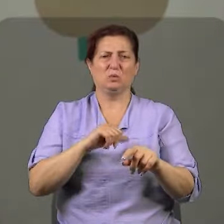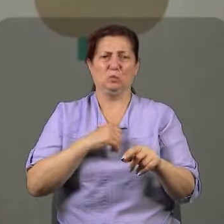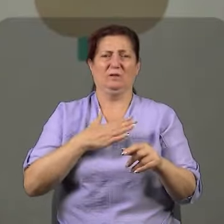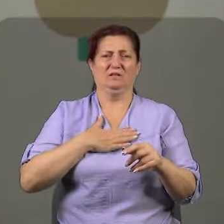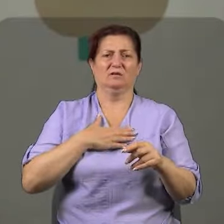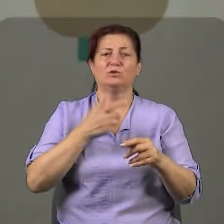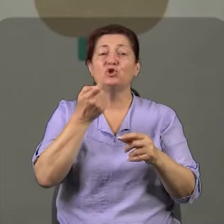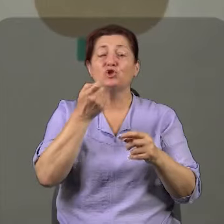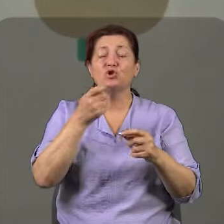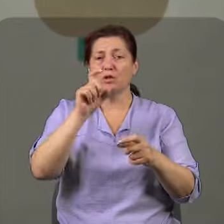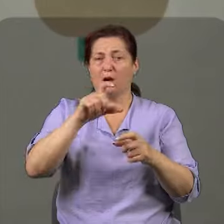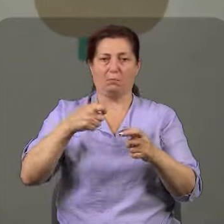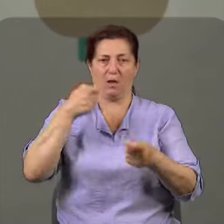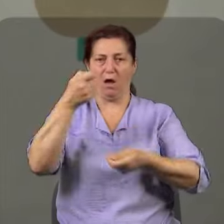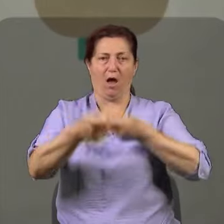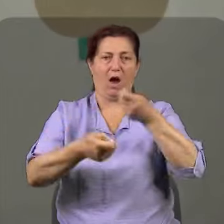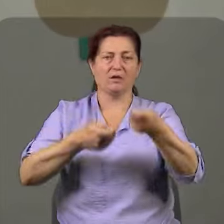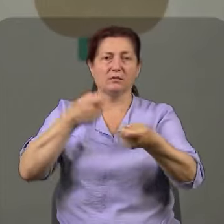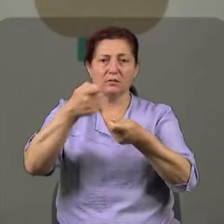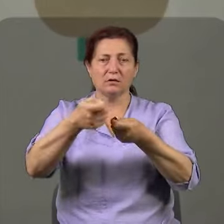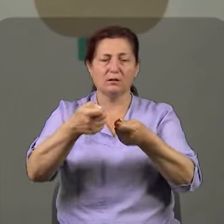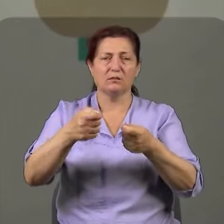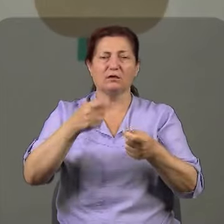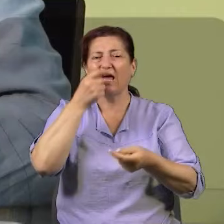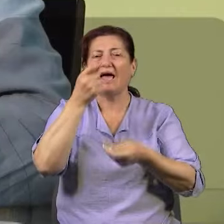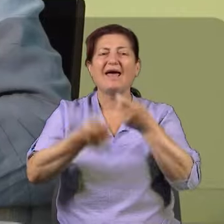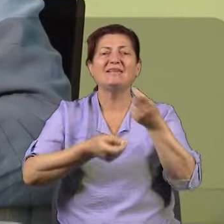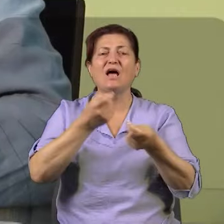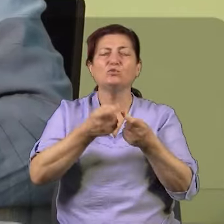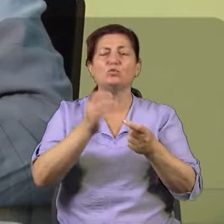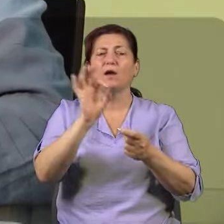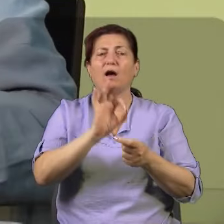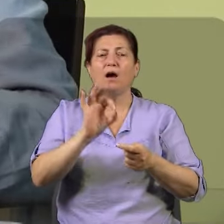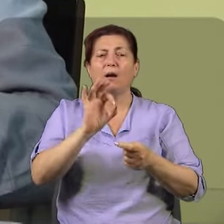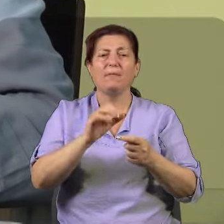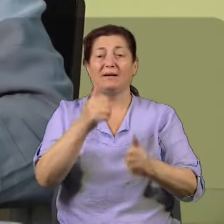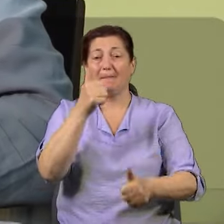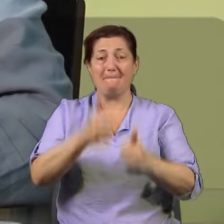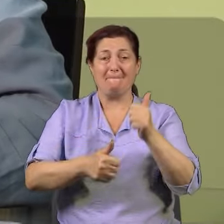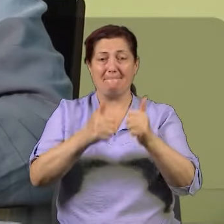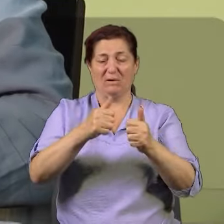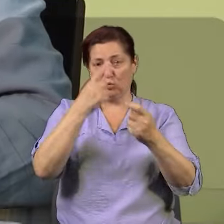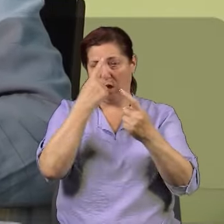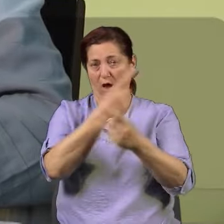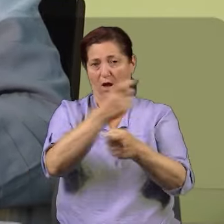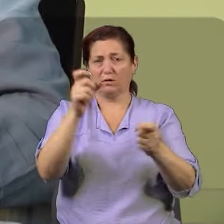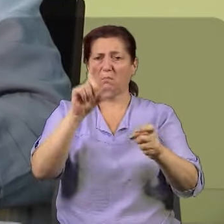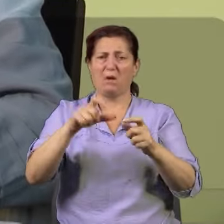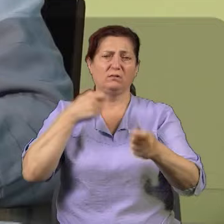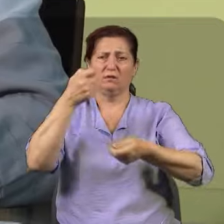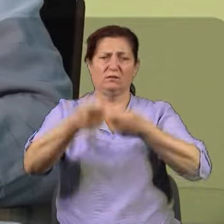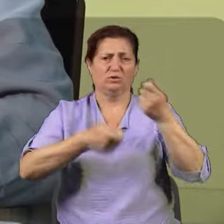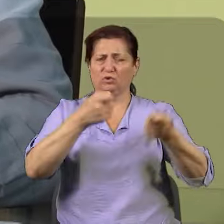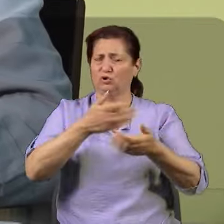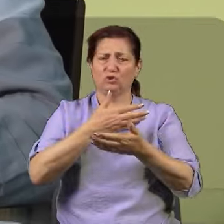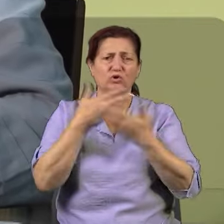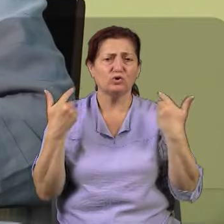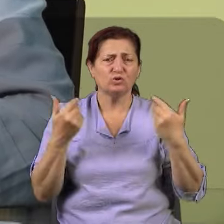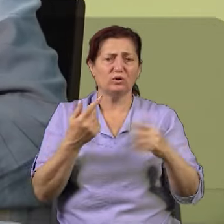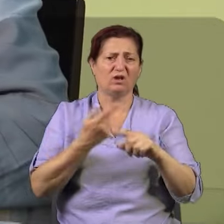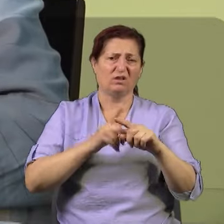հայտերը։ Ասենք այդ դրամաշրջային հայտերը հետազոտությունների համար, որ մրցույթը, որ հայտարարվում է, իրենք ասում են, որ չկա հայտ եւ դրա համար